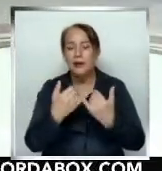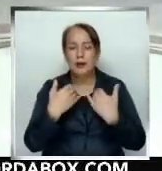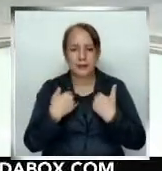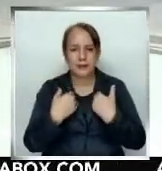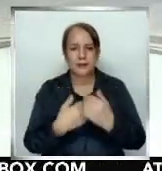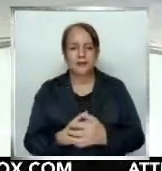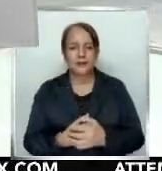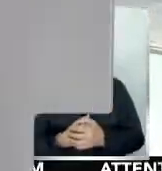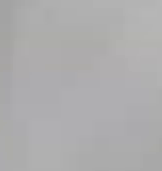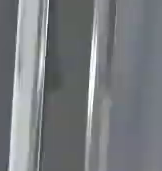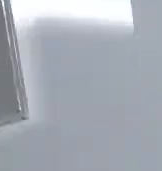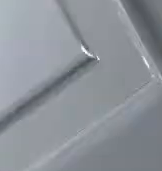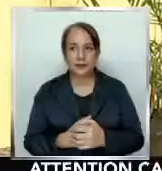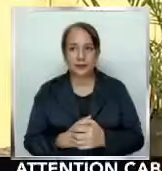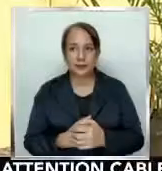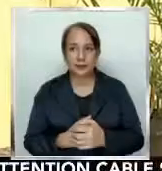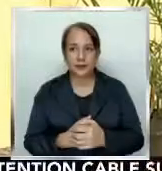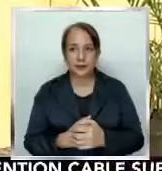ni Salima Refran.